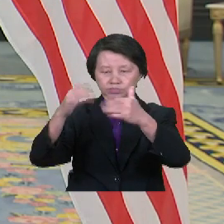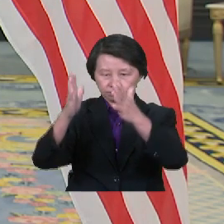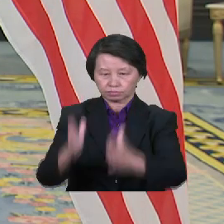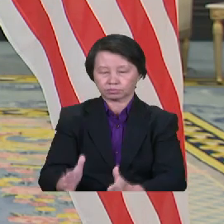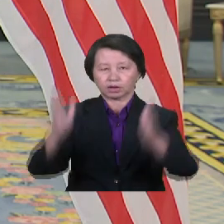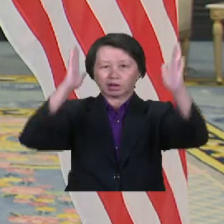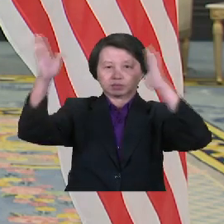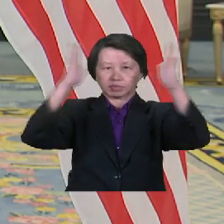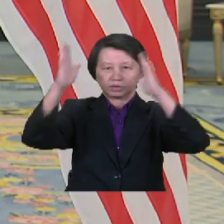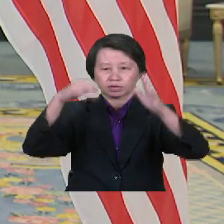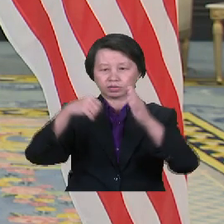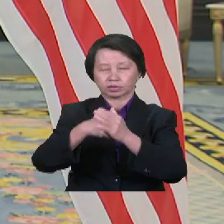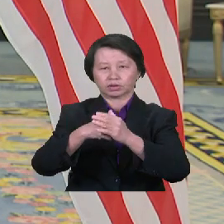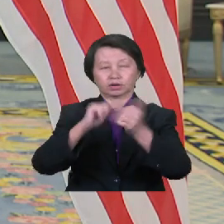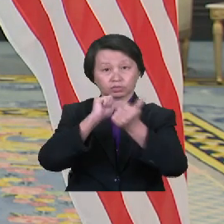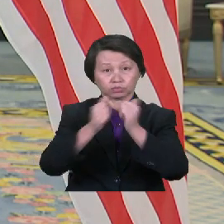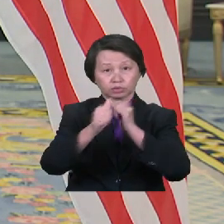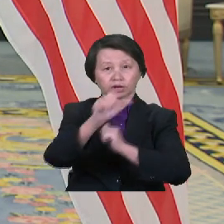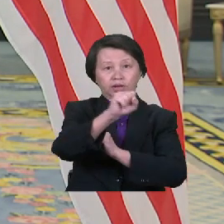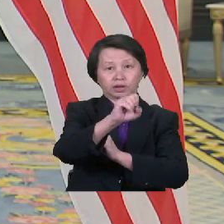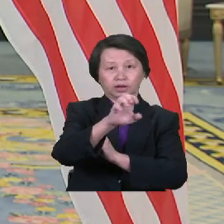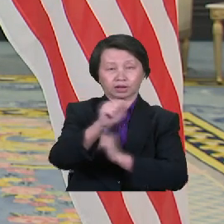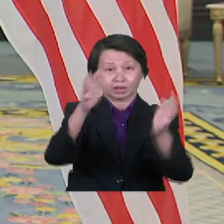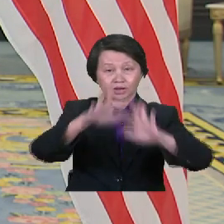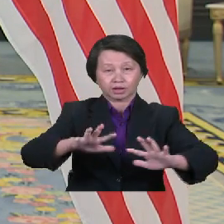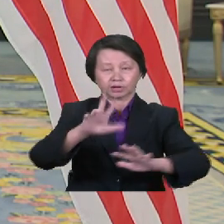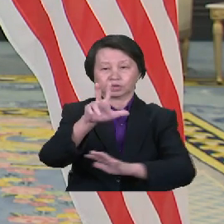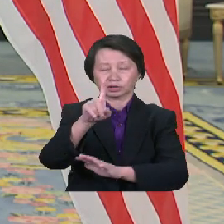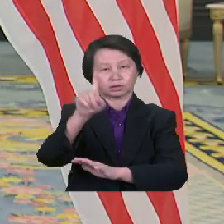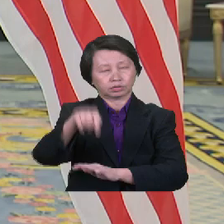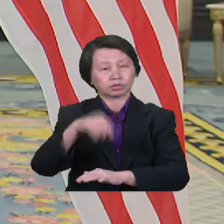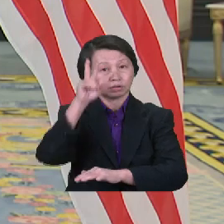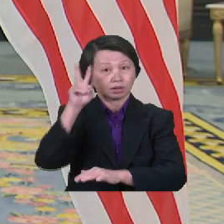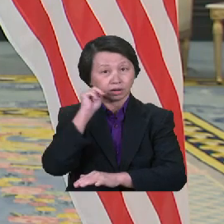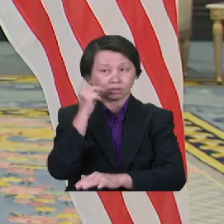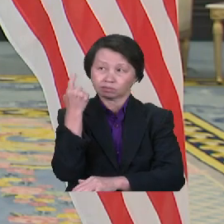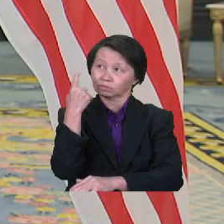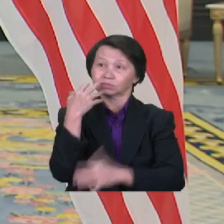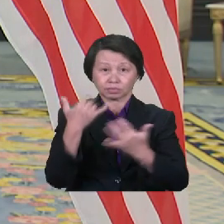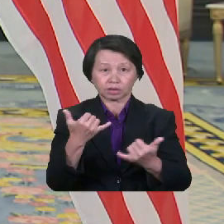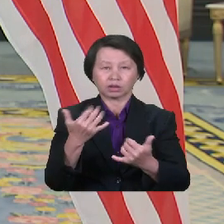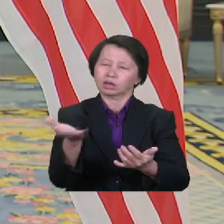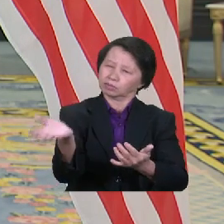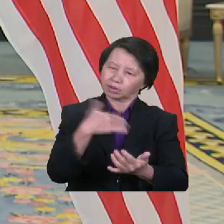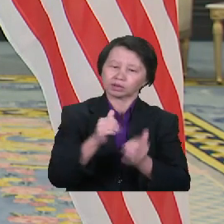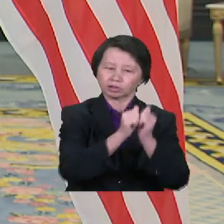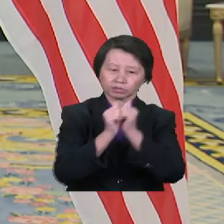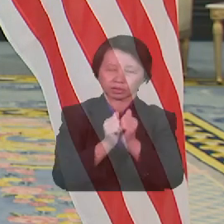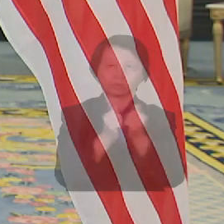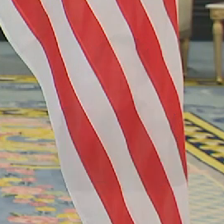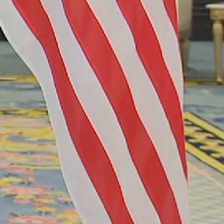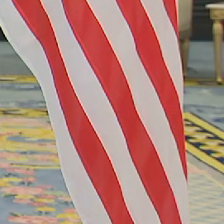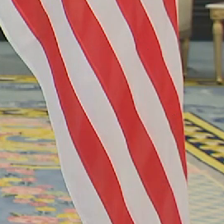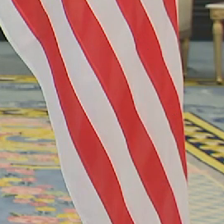negara dalam tamasa sukan C ke-31 di Hanoi baru-baru ini marilah sama-sama kita berdoa